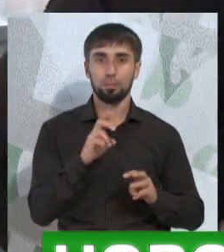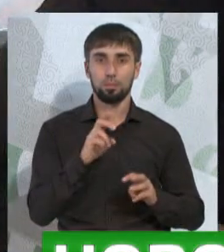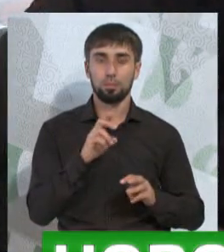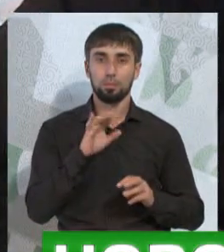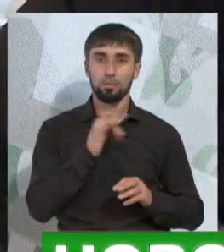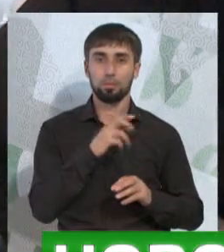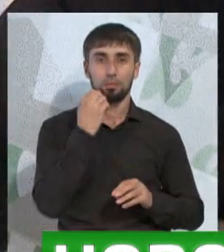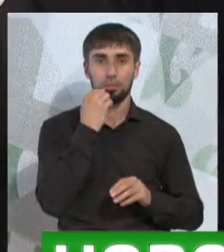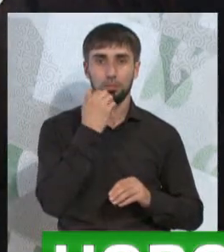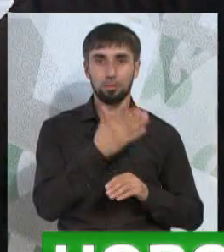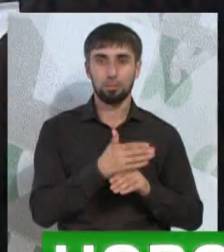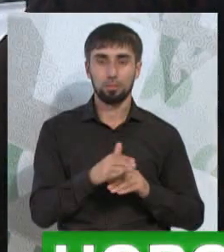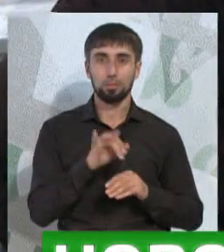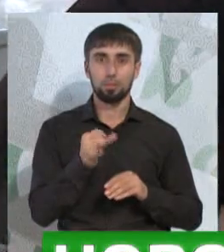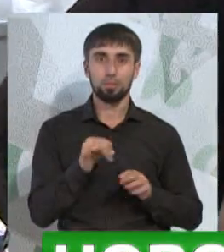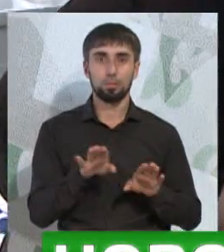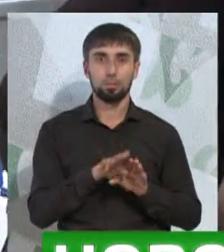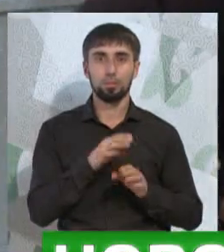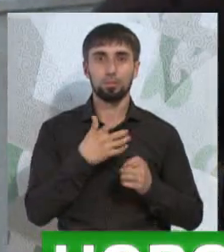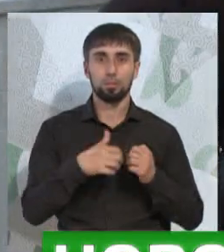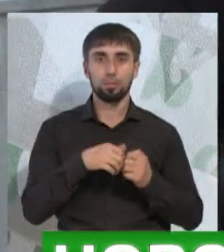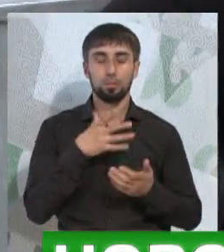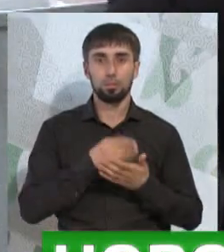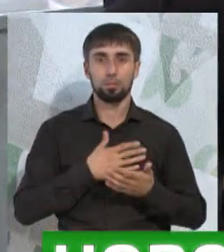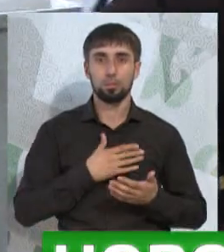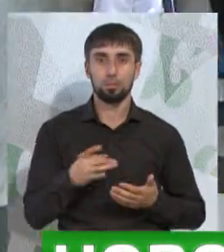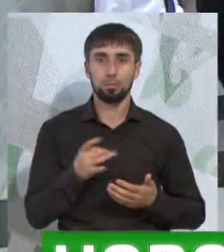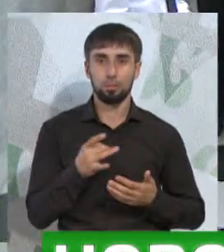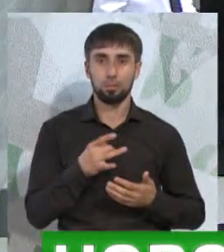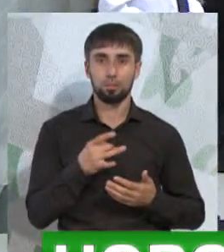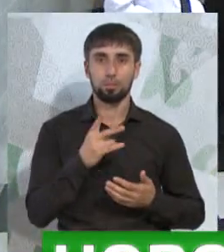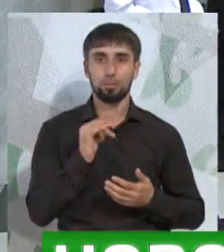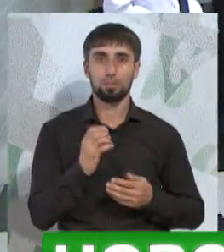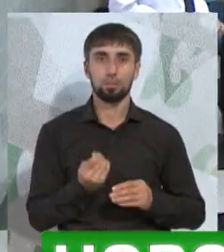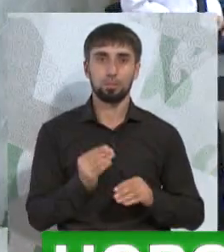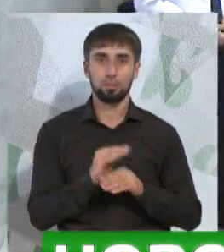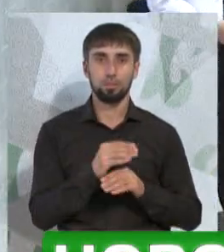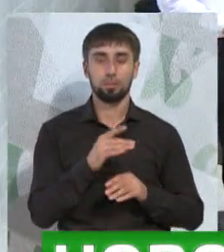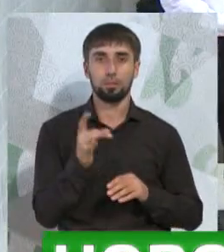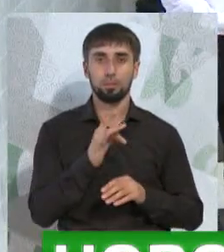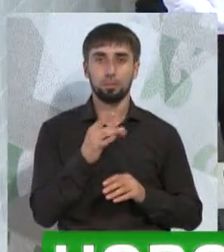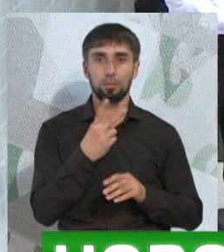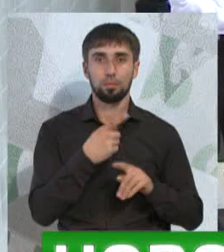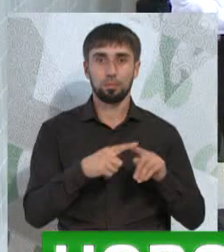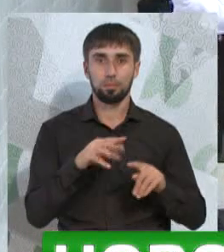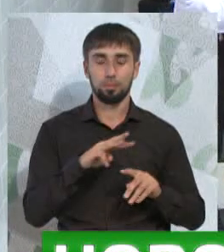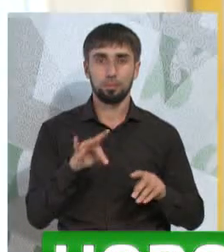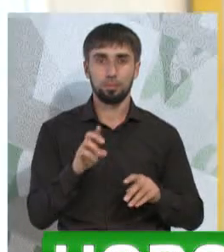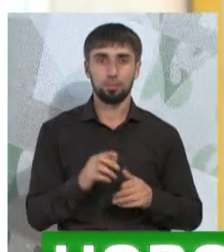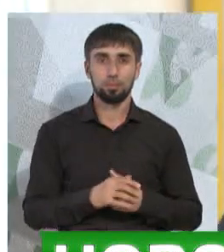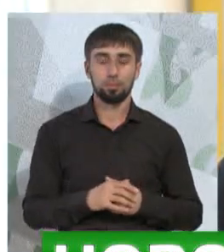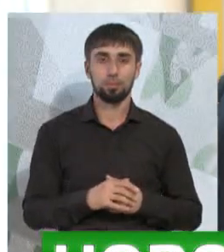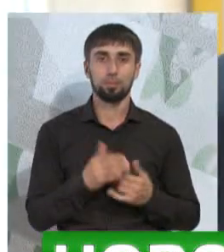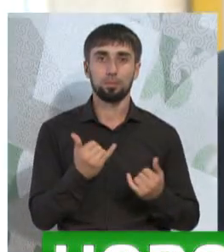из федерального бюджета, а также средства из республиканского бюджета на софинансирование в размере свыше 2,5 миллиона рублей.